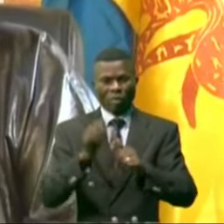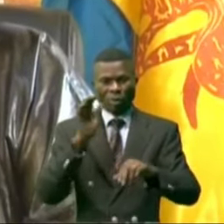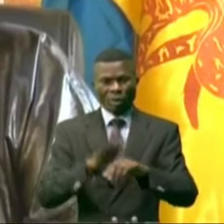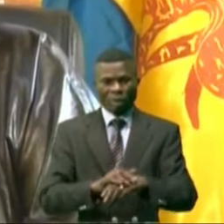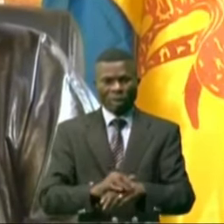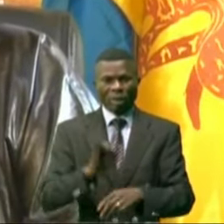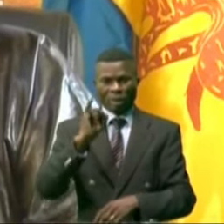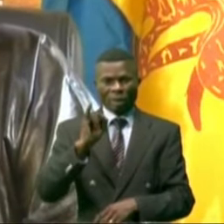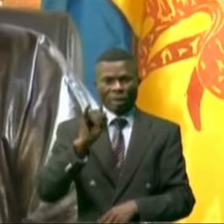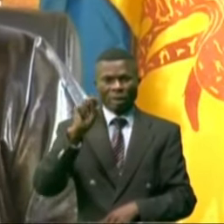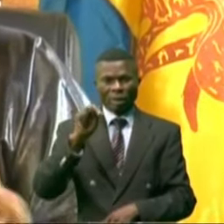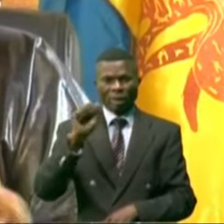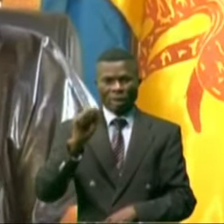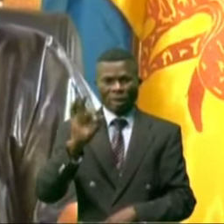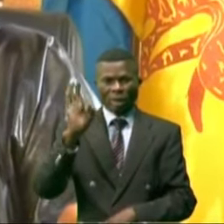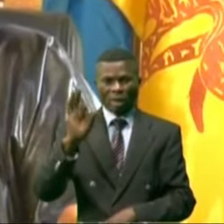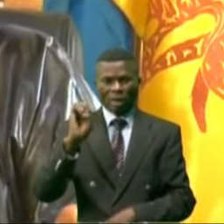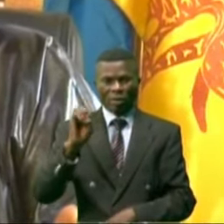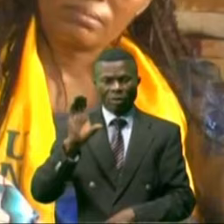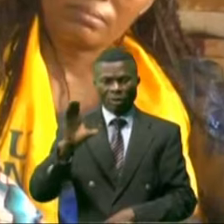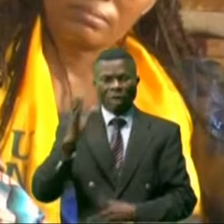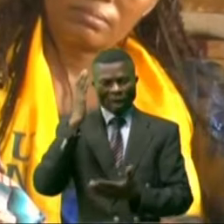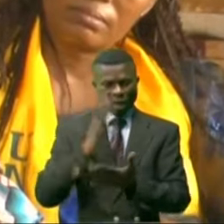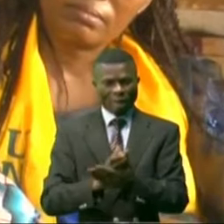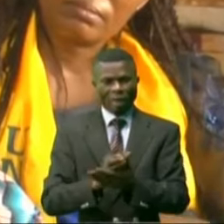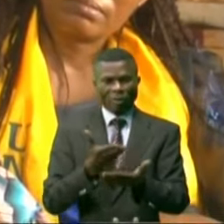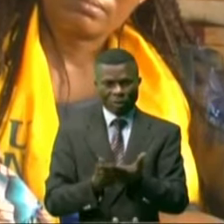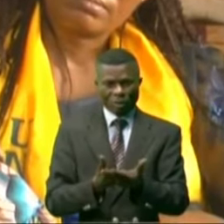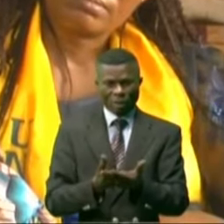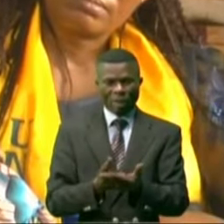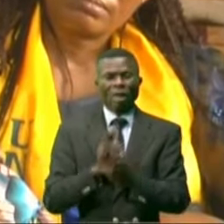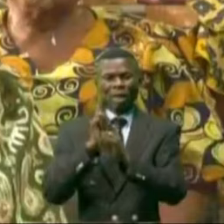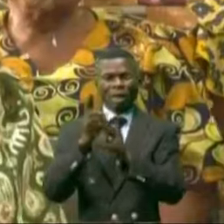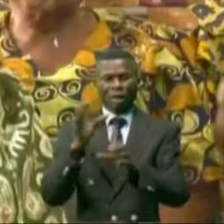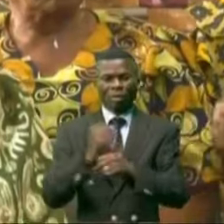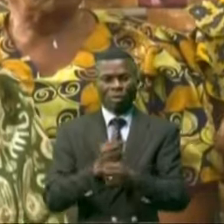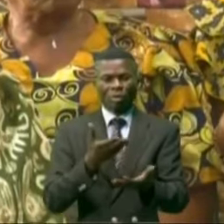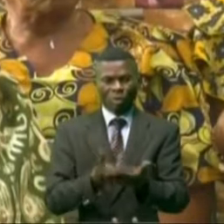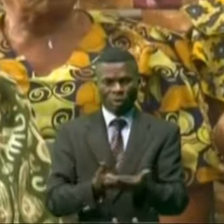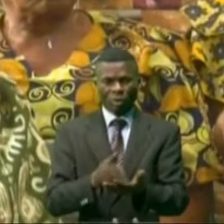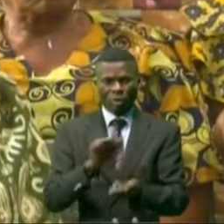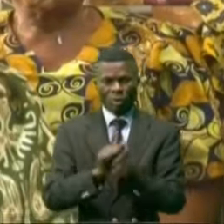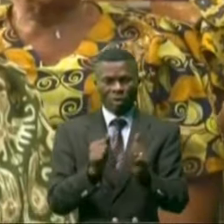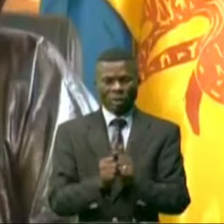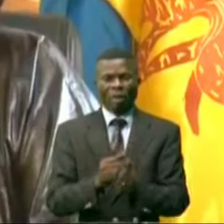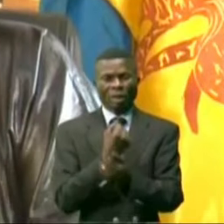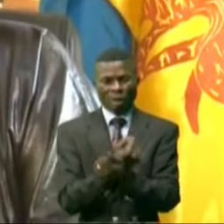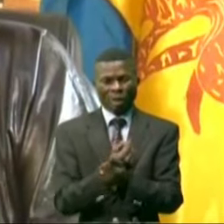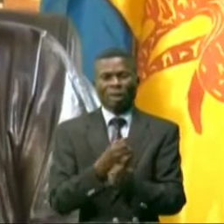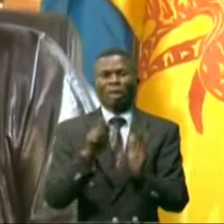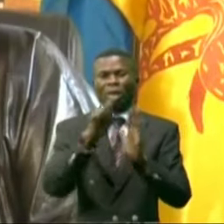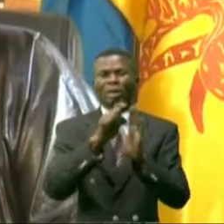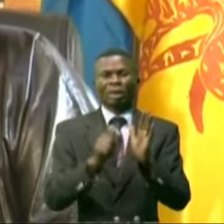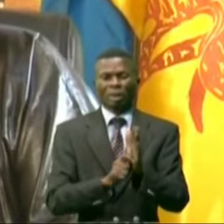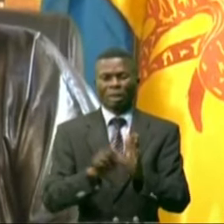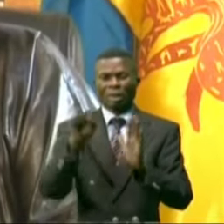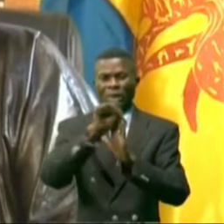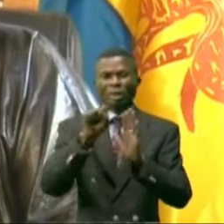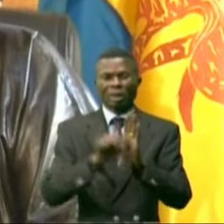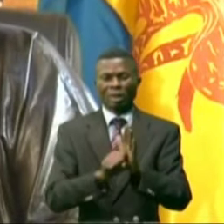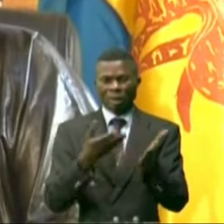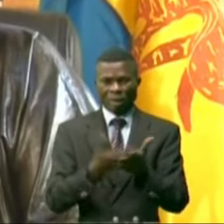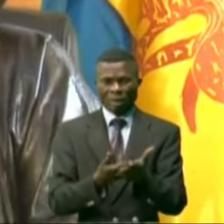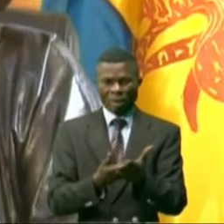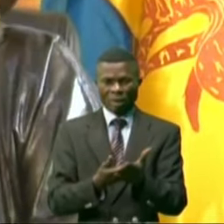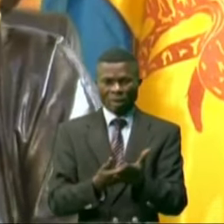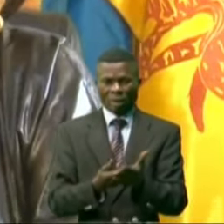l'UNAFEC et qui doit, selon elle, cesser. Une mise au point a été faite sur le respect des textes statutaires.